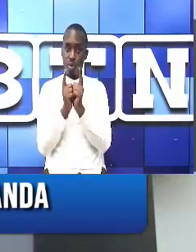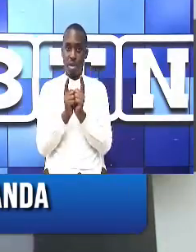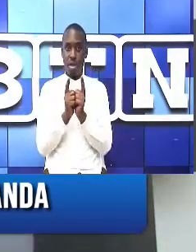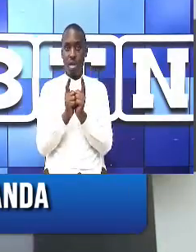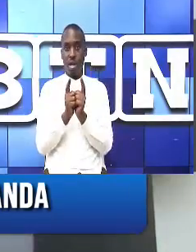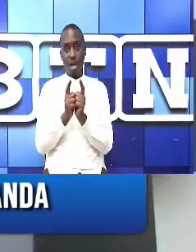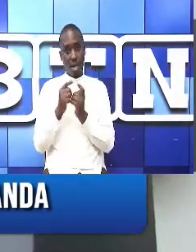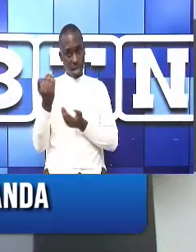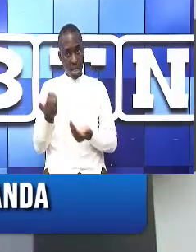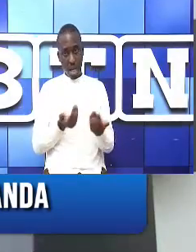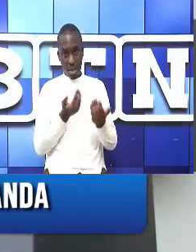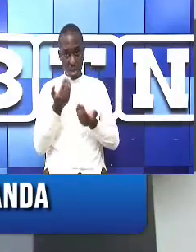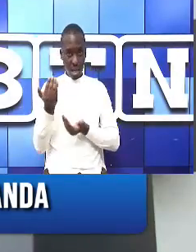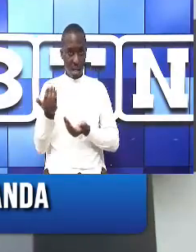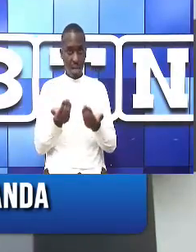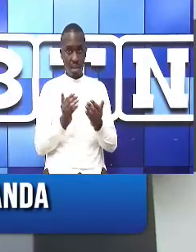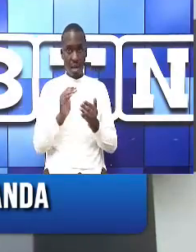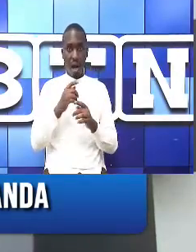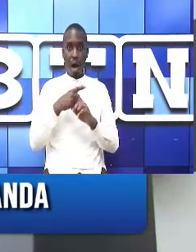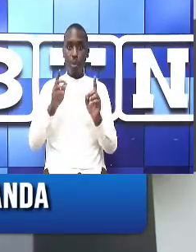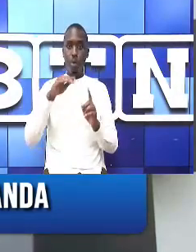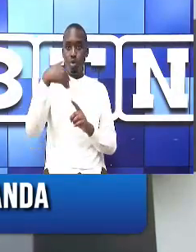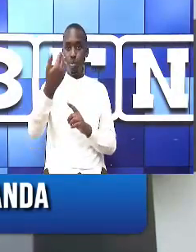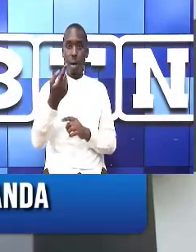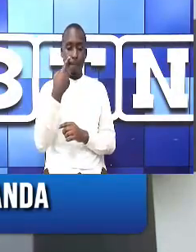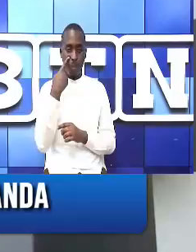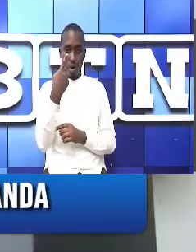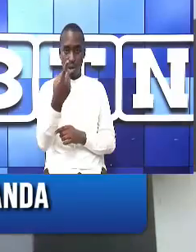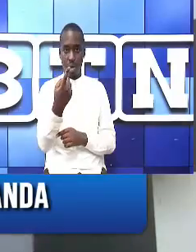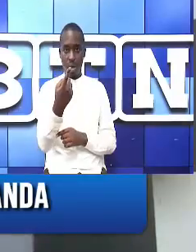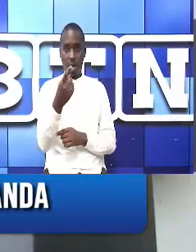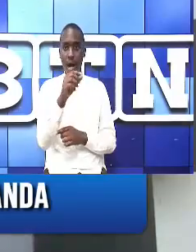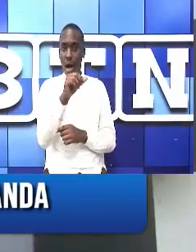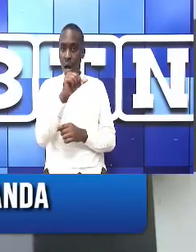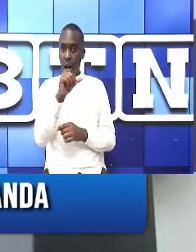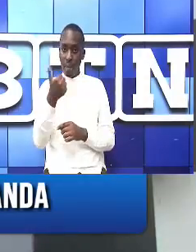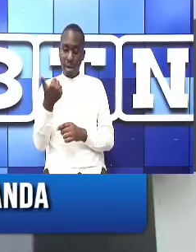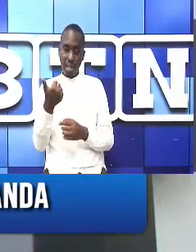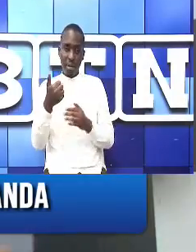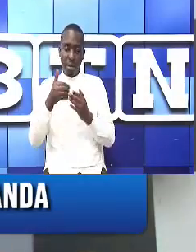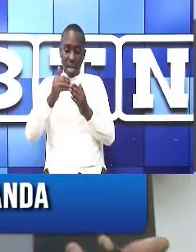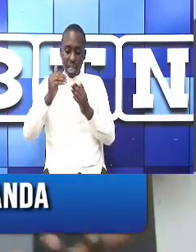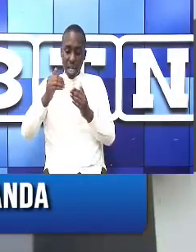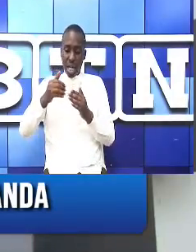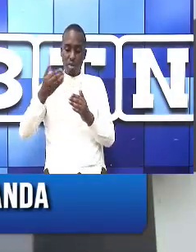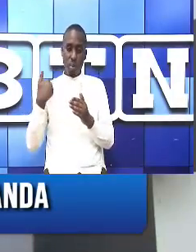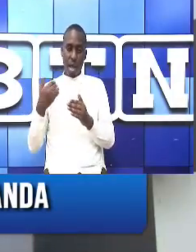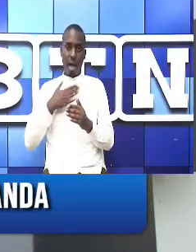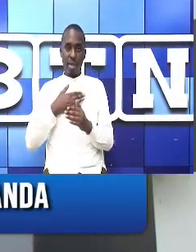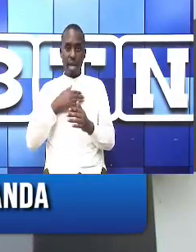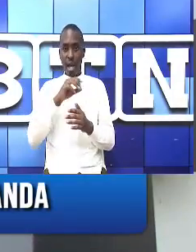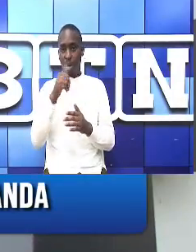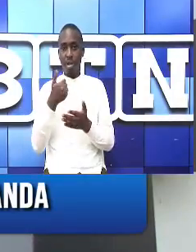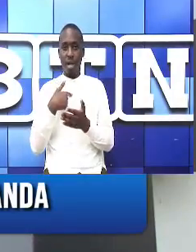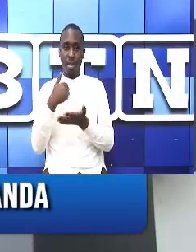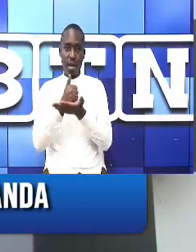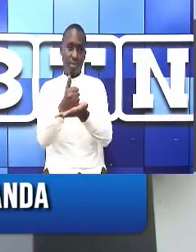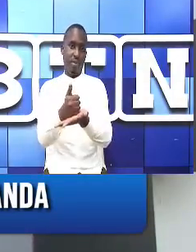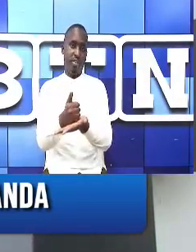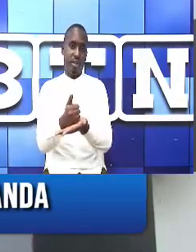ngenda niyakira ahubwo nyuma nza gusanga hari abari hanyuma yanjye hari nabo nanjye nafasha yego